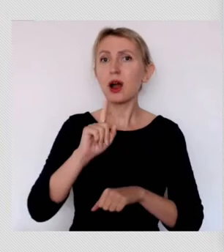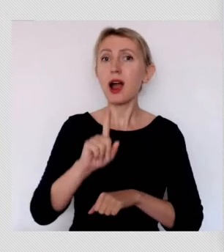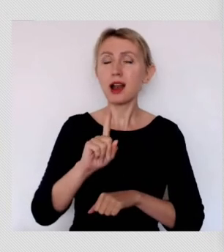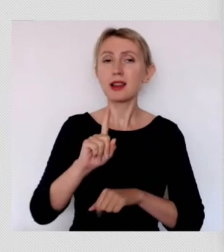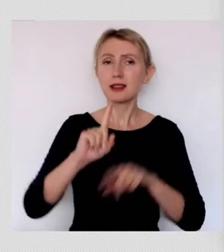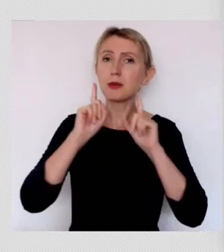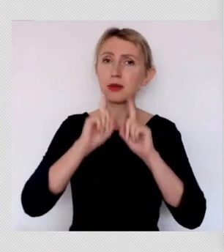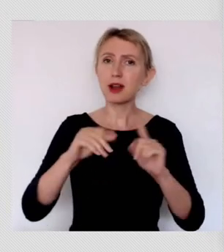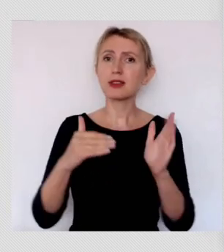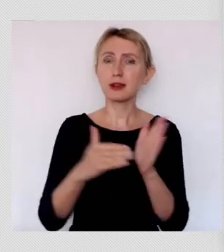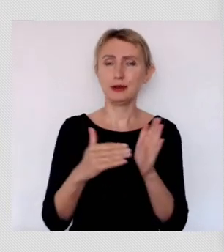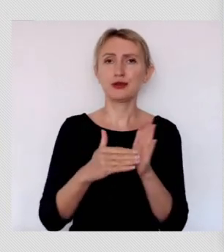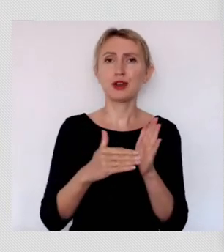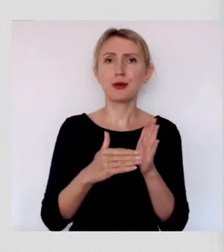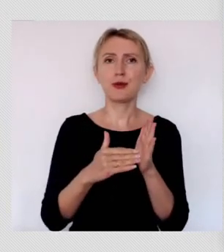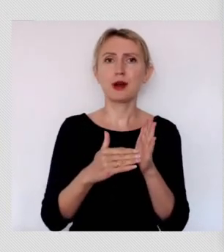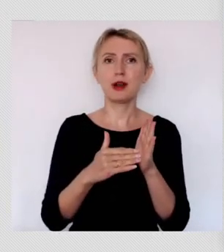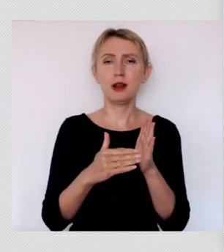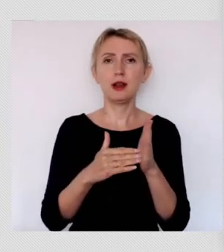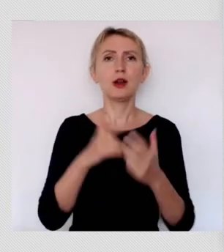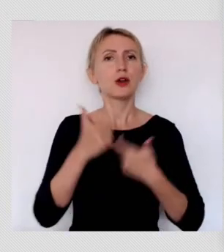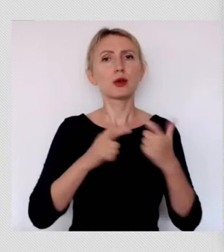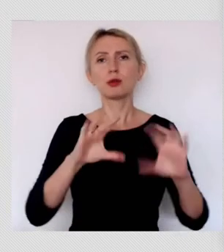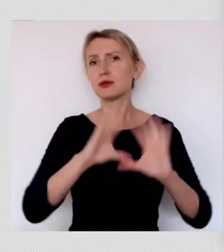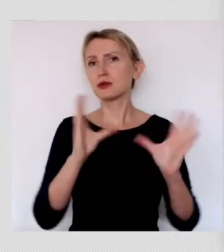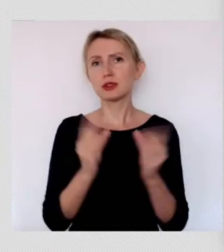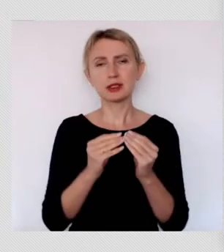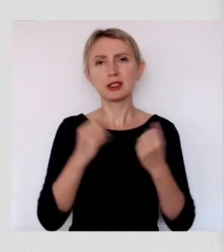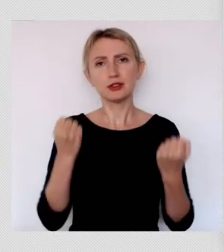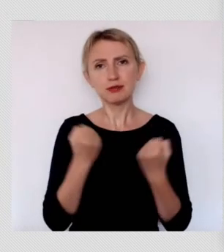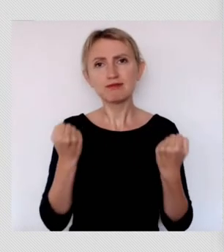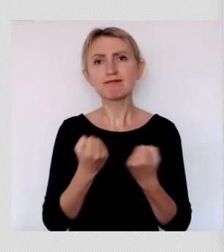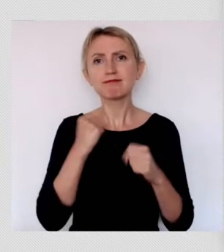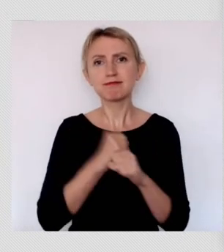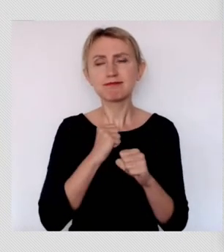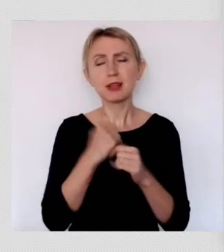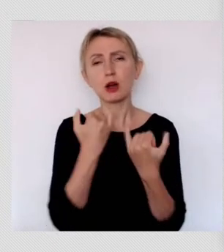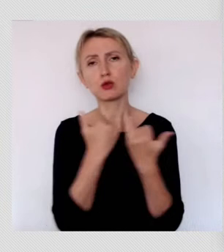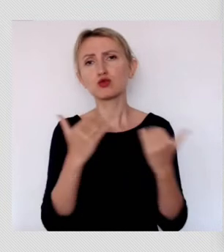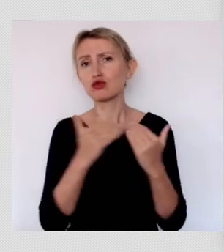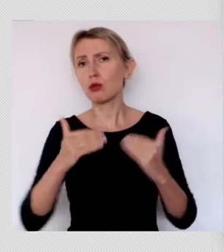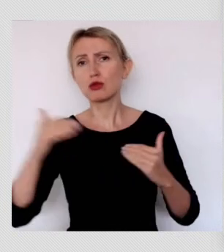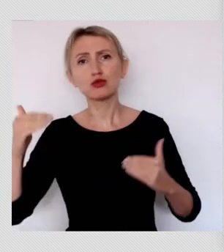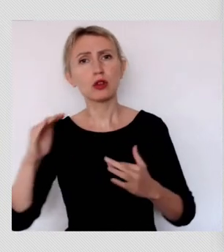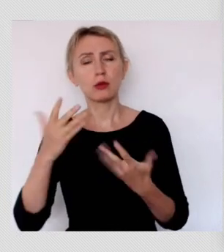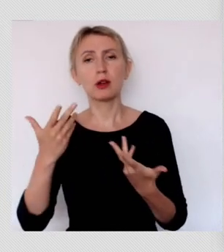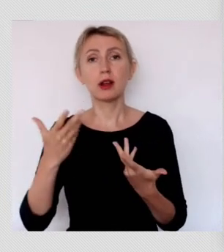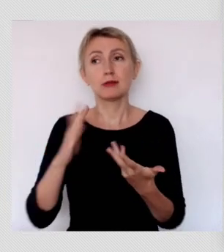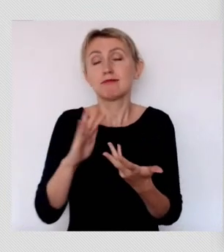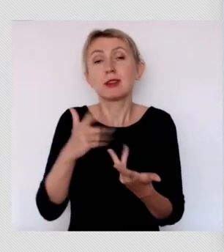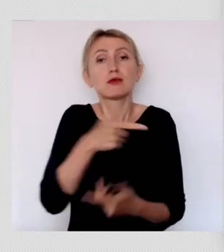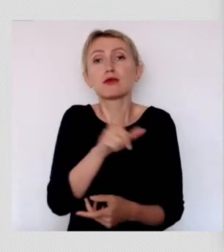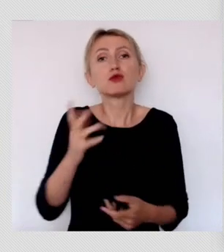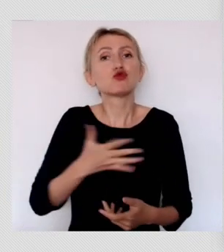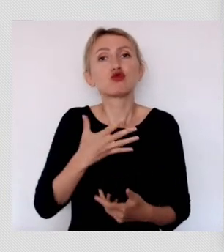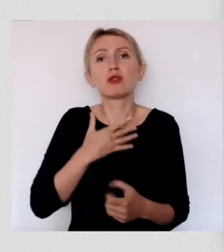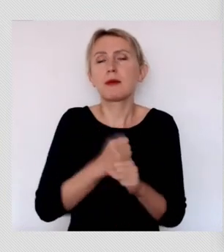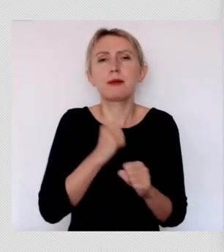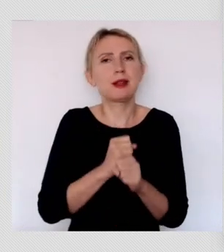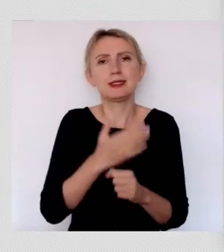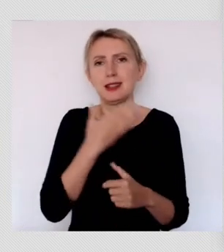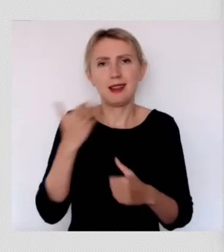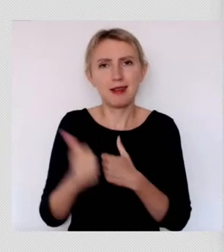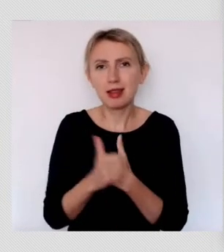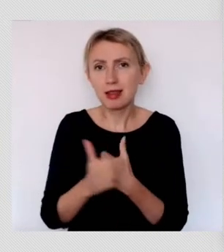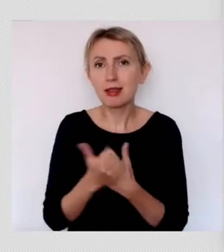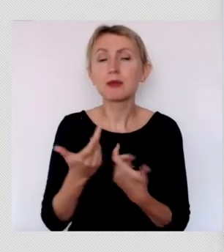naprawdę należy tutaj podejmować wszelkiego rodzaju wysiłki na różnych poziomach, chociażby wydawały się one by syzyfową pracą,